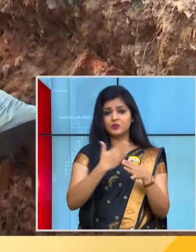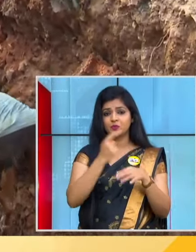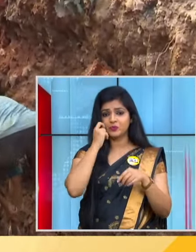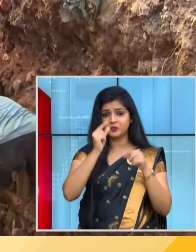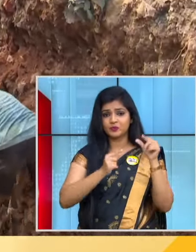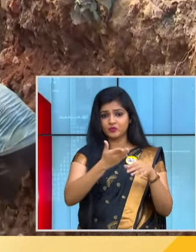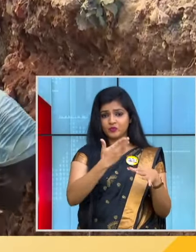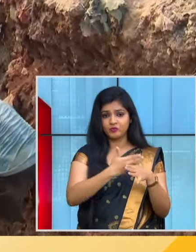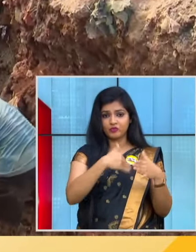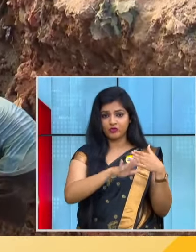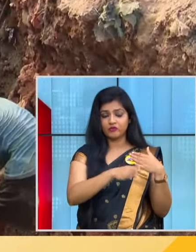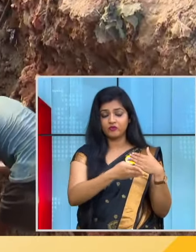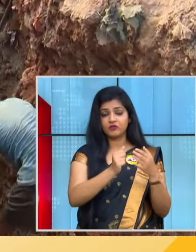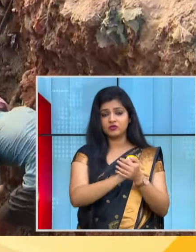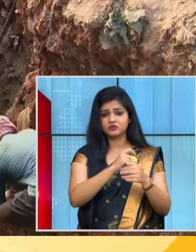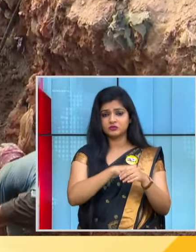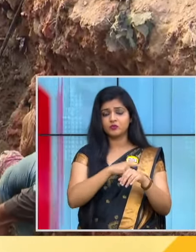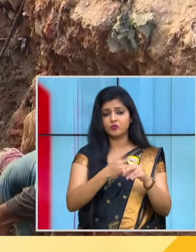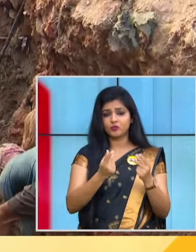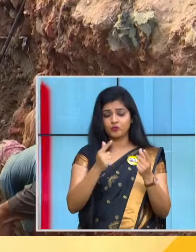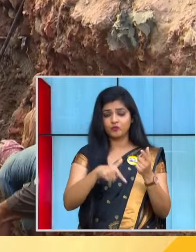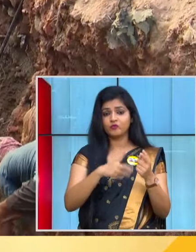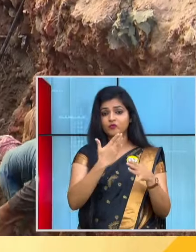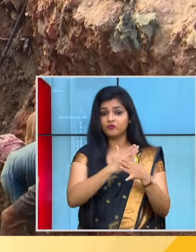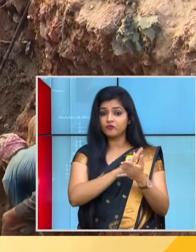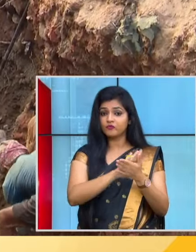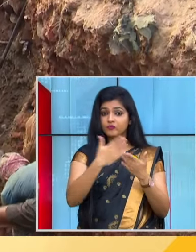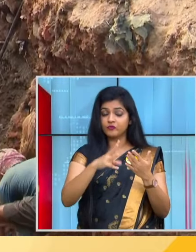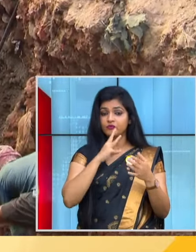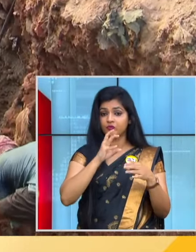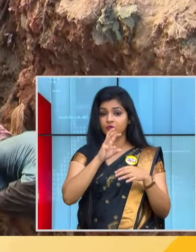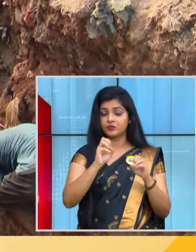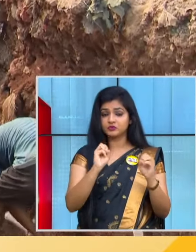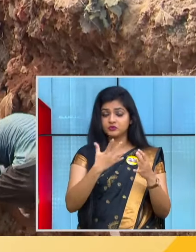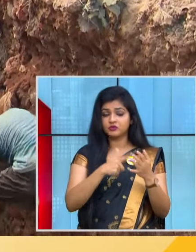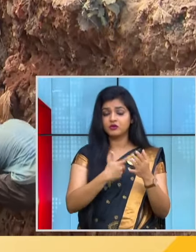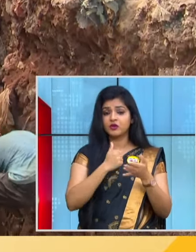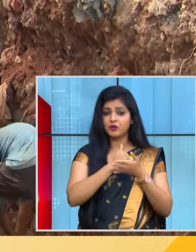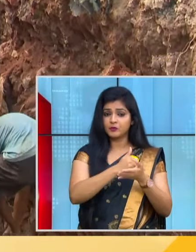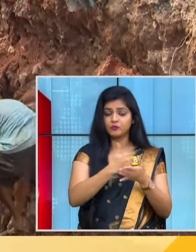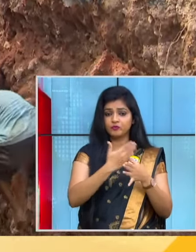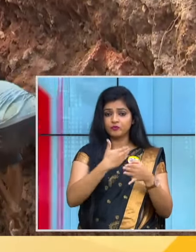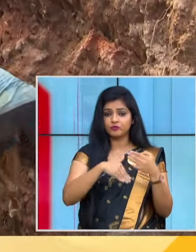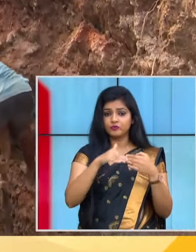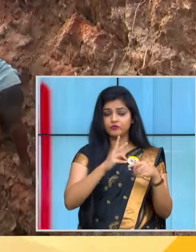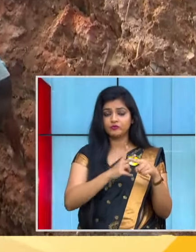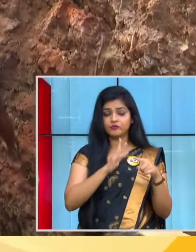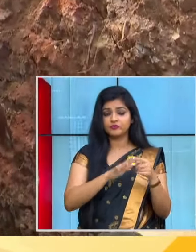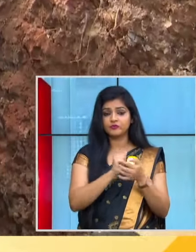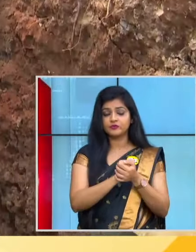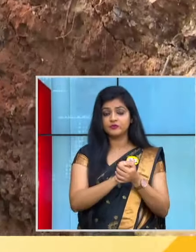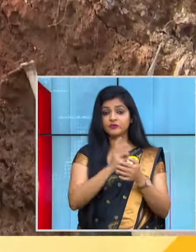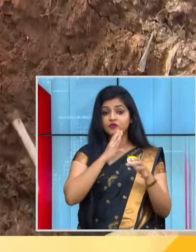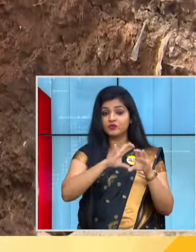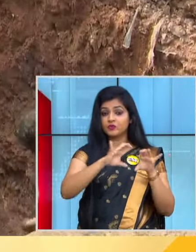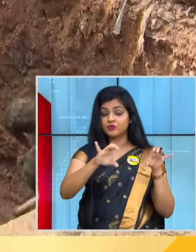നടക്കുന്നത്. അപ്പോൾ നമുക്കൊരു ഉടനെ തന്നെ എത്രയും പെട്ടെന്ന് തന്നെ വർക്ക് പൂർത്തിയാക്കി പമ്പിങ് ആരംഭിക്കാൻ ആവശ്യമായ ഇടപെടലാണ് ഇപ്പോൾ നടത്തിക്കൊണ്ടിരിക്കുന്നത്. കാരണം ഈ